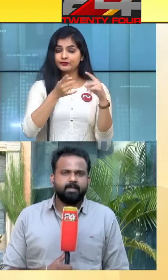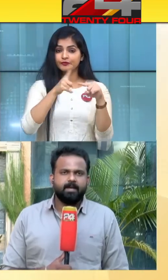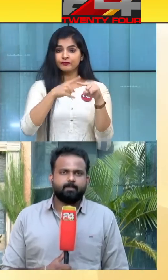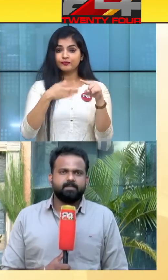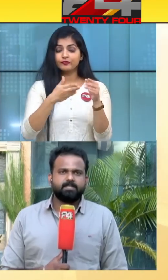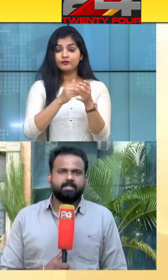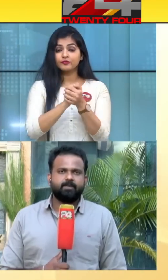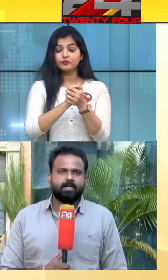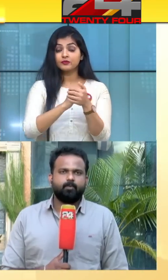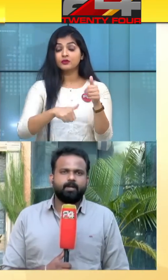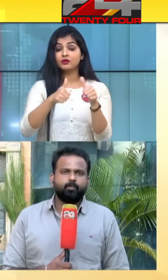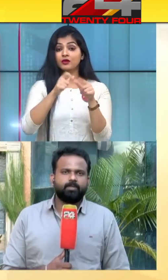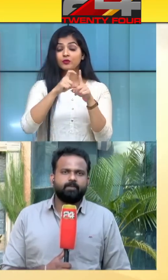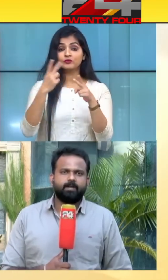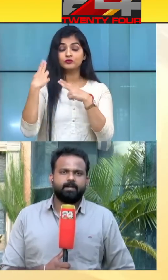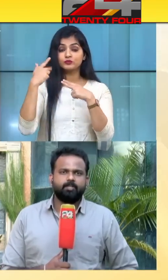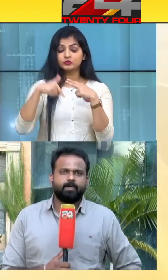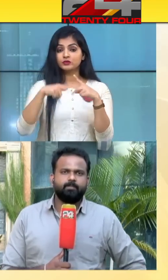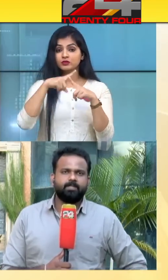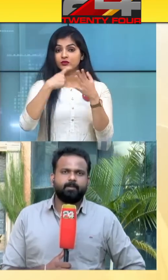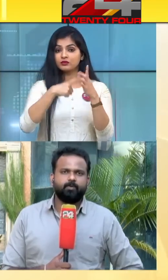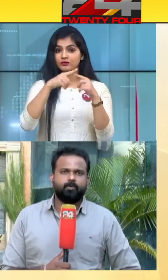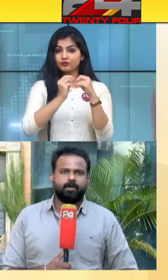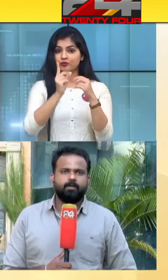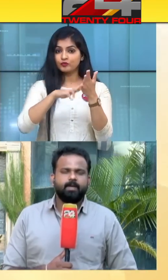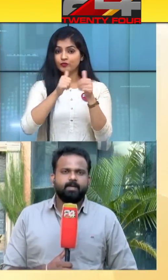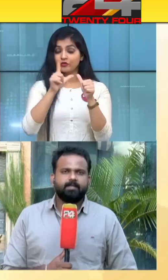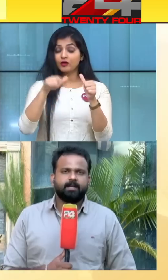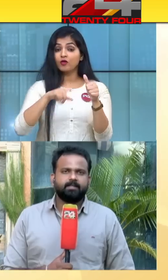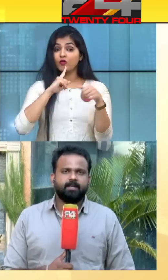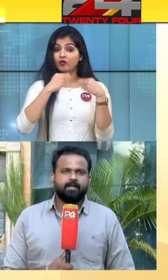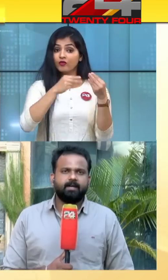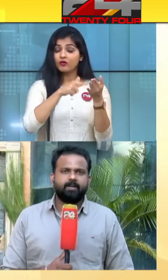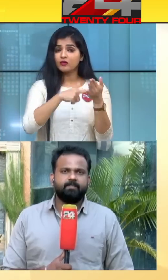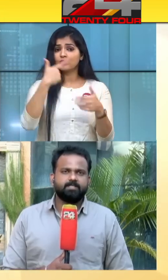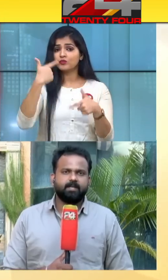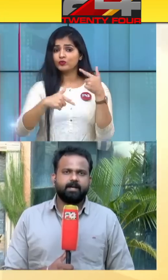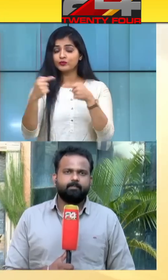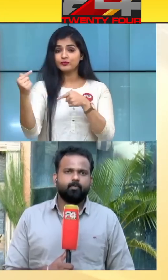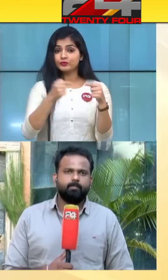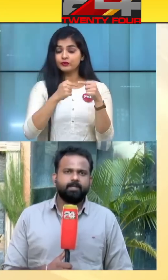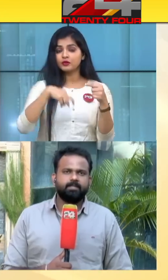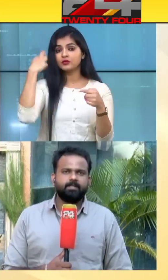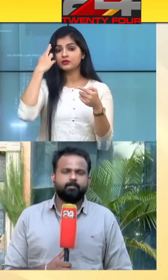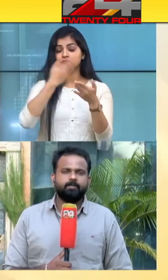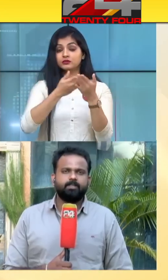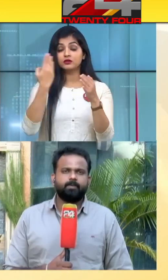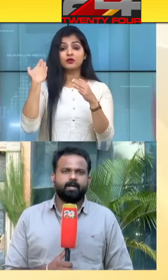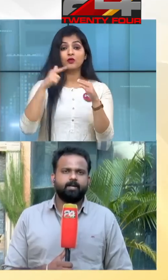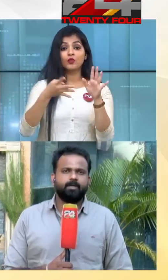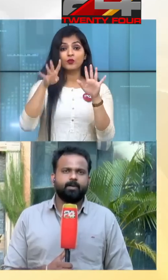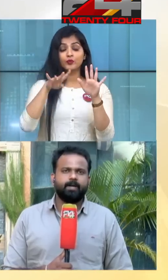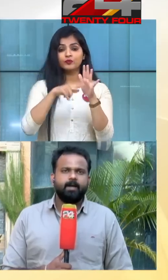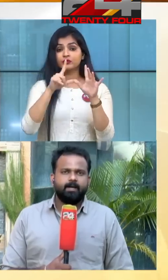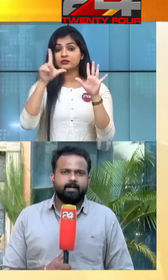കാരണം ഈ അഡ്മിനിസ്ട്രേറ്റീവ് ട്രൈബ്യൂണലിൻ്റെ ഉത്തരവാണ് ഇതുമായി ബന്ധപ്പെട്ടൊരു ഈ തർക്കത്തിലേക്ക് വഴിവെച്ചത്. കാരണം 9-ാം തീയതി ഇതുമായി